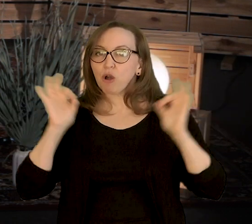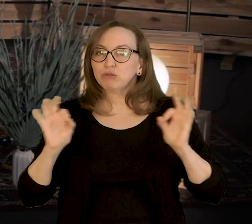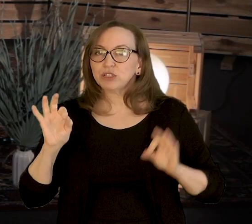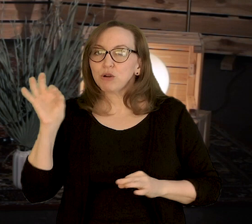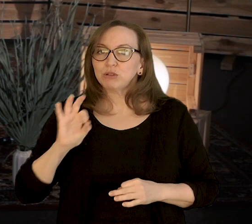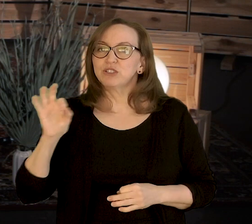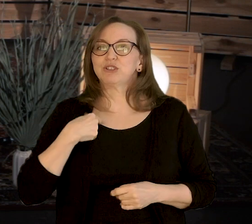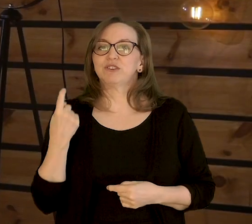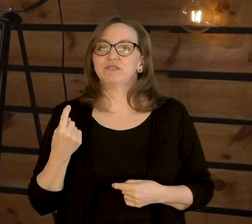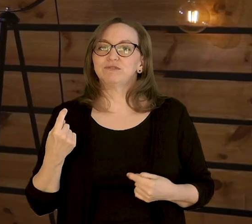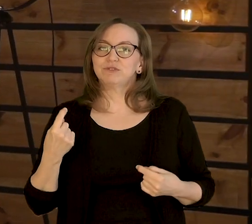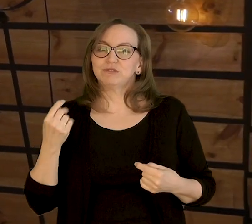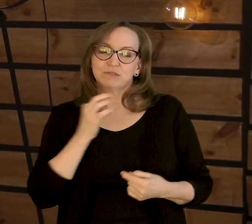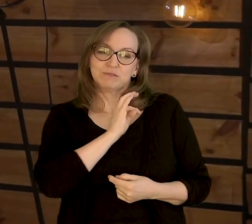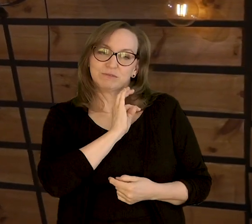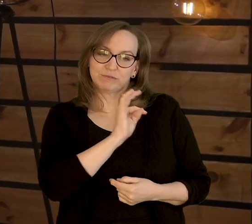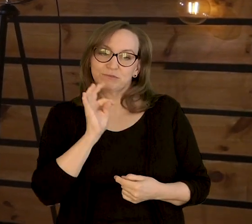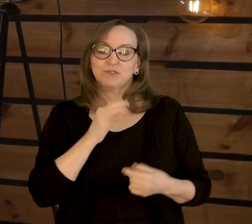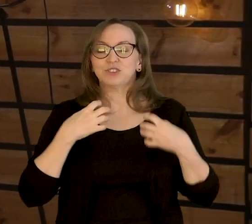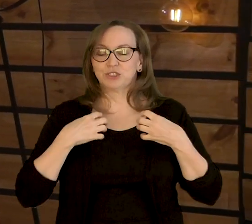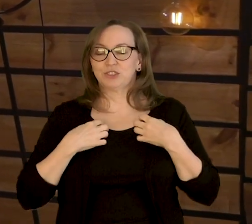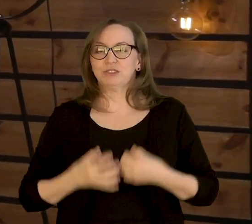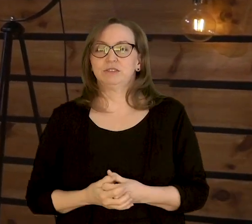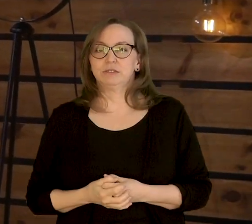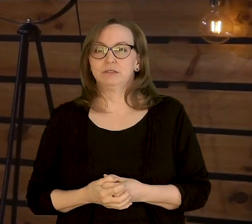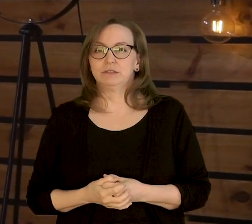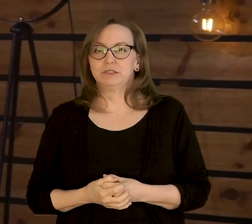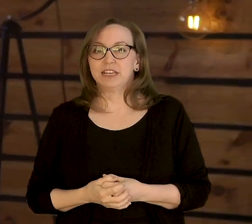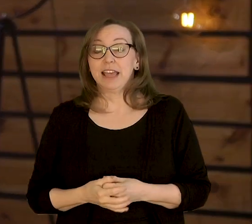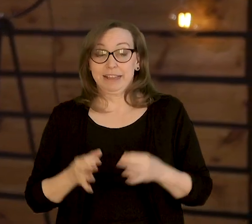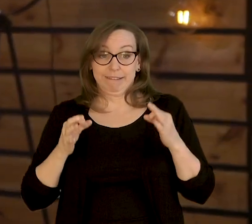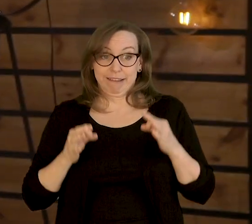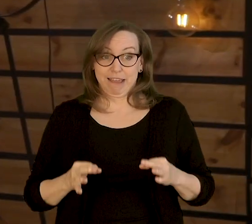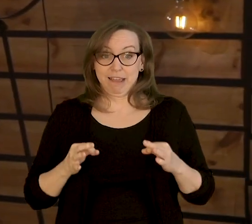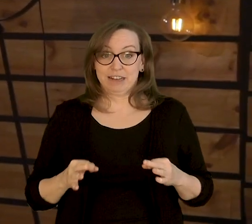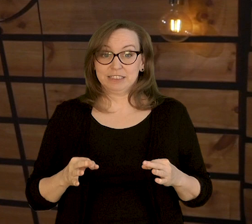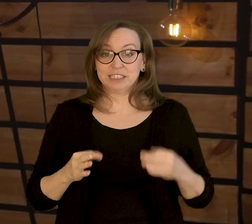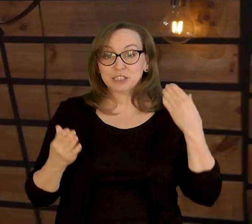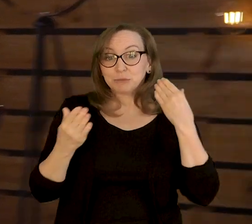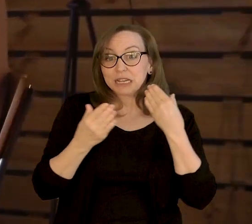życia. Teraz obaj mieli możliwość z bliska